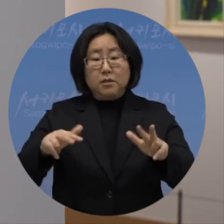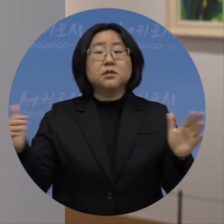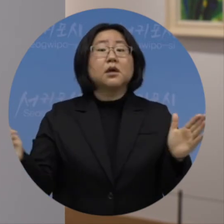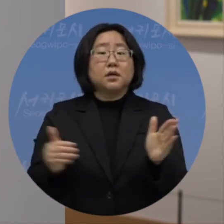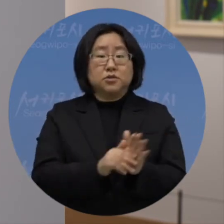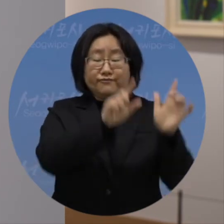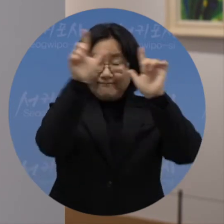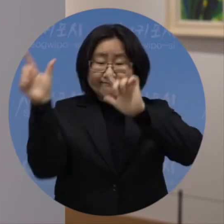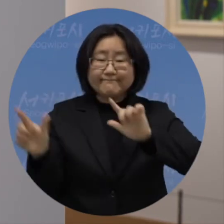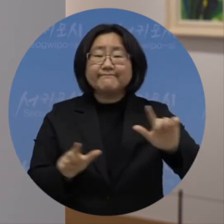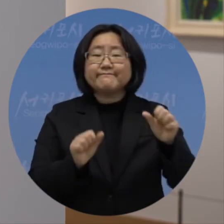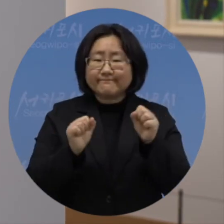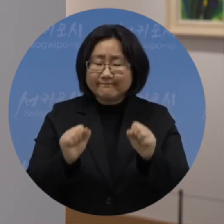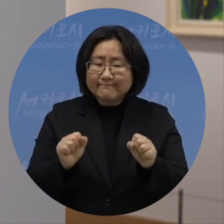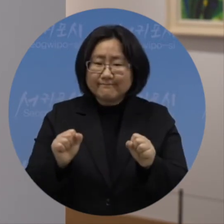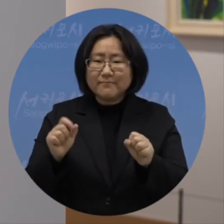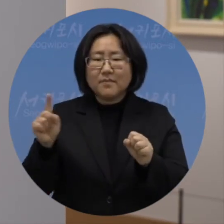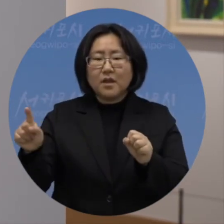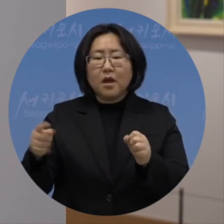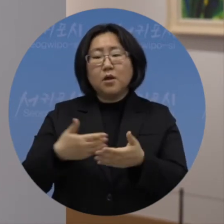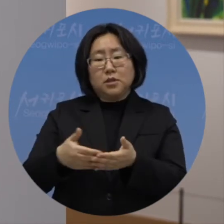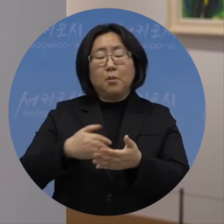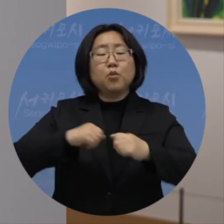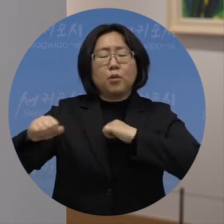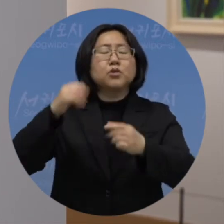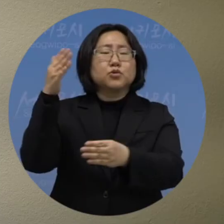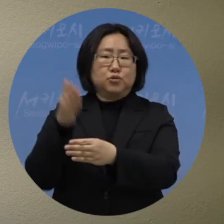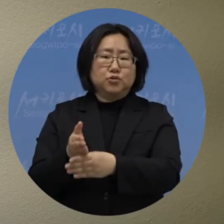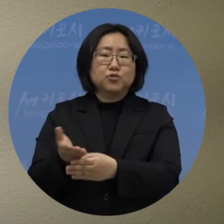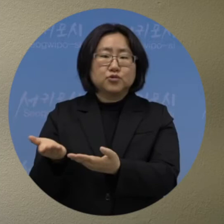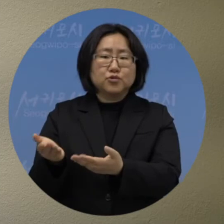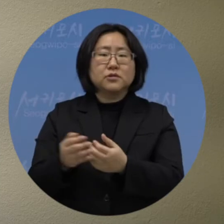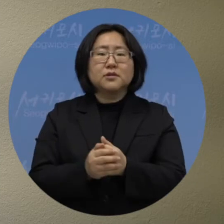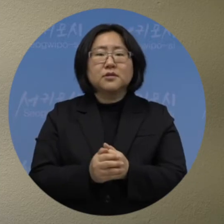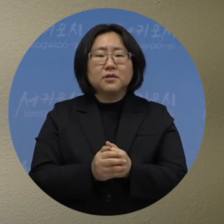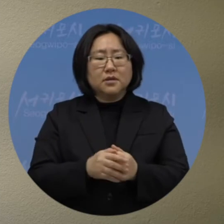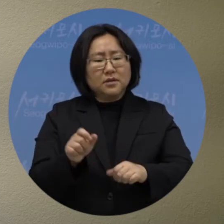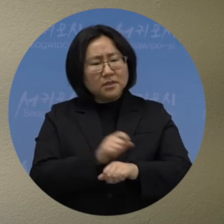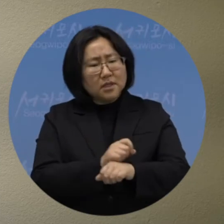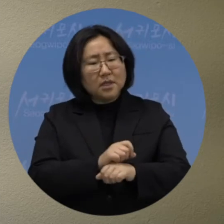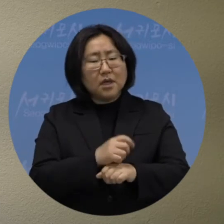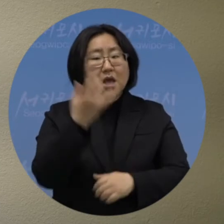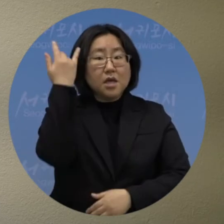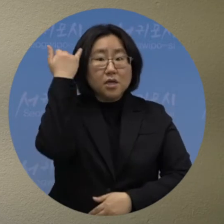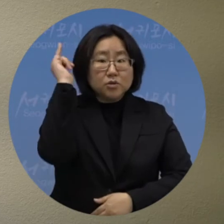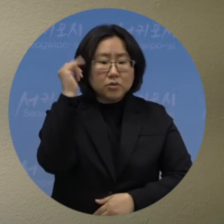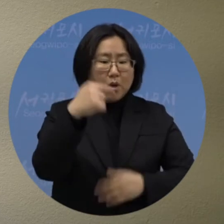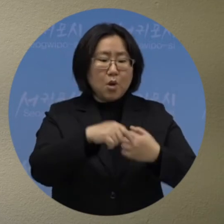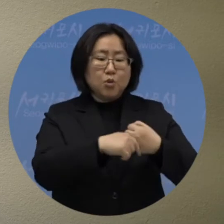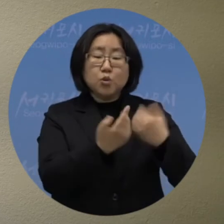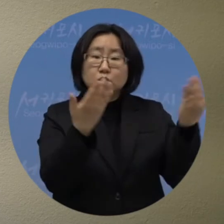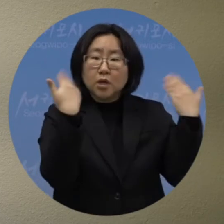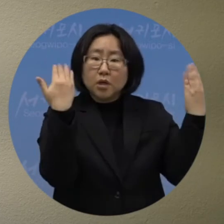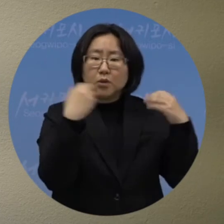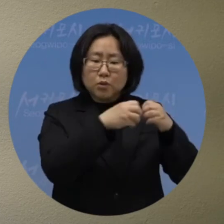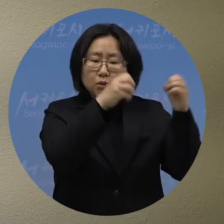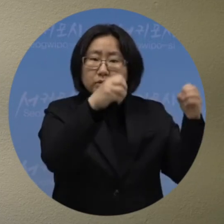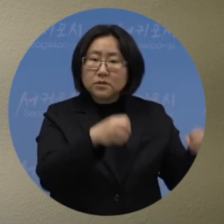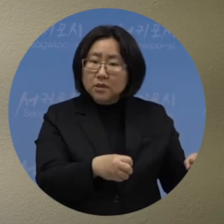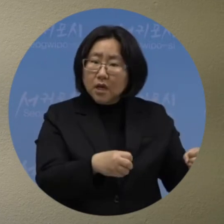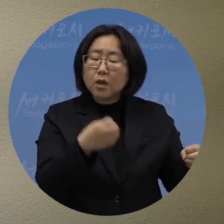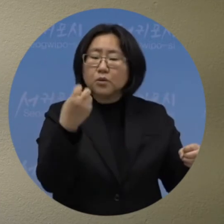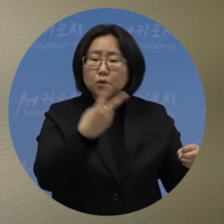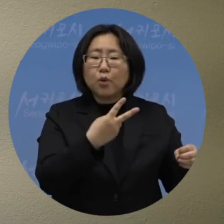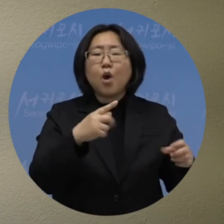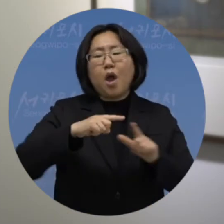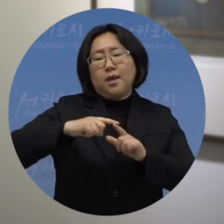이제 생존해 계시면서 작품 활동을 하고 계신데 그분은 특히나 이중섭하고 초등학교 그